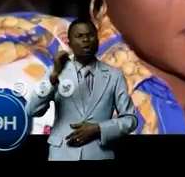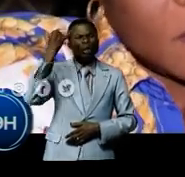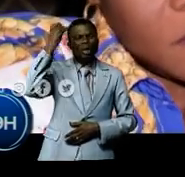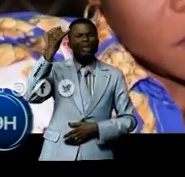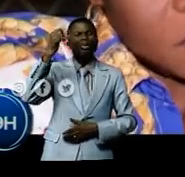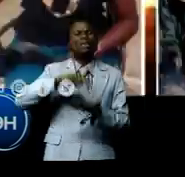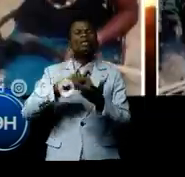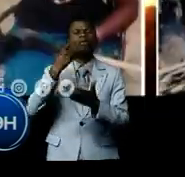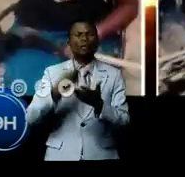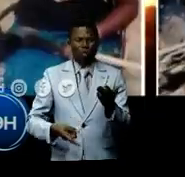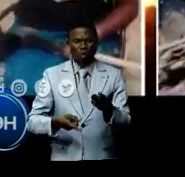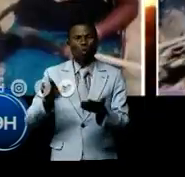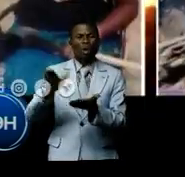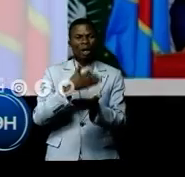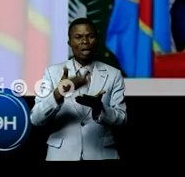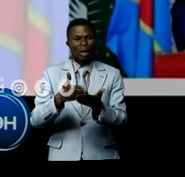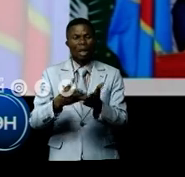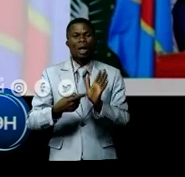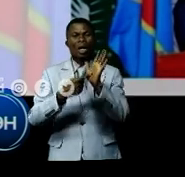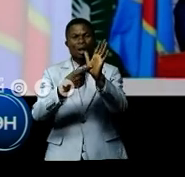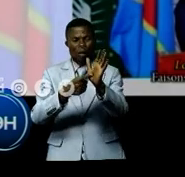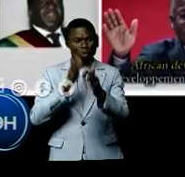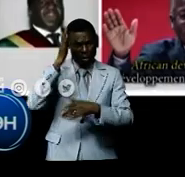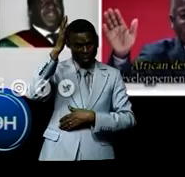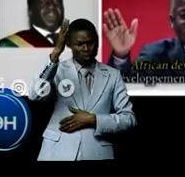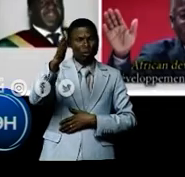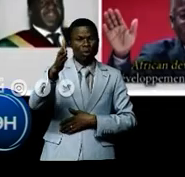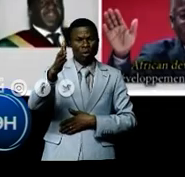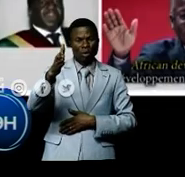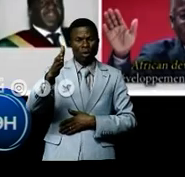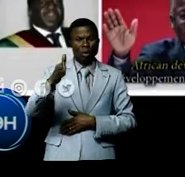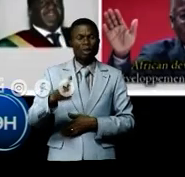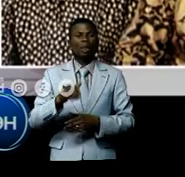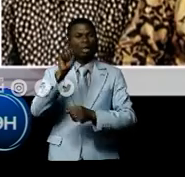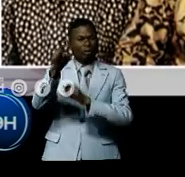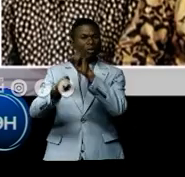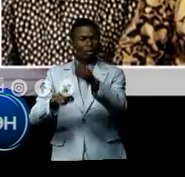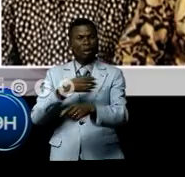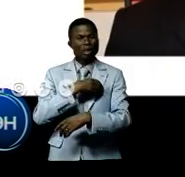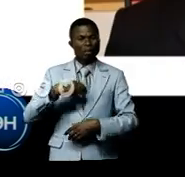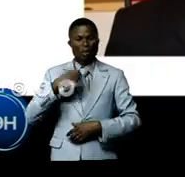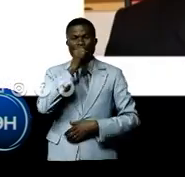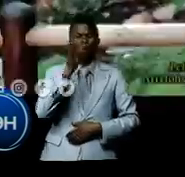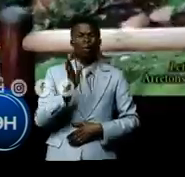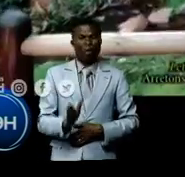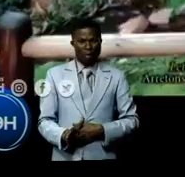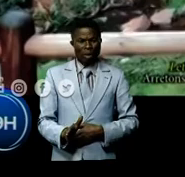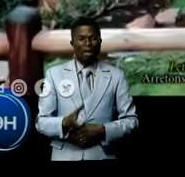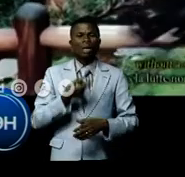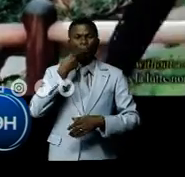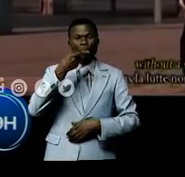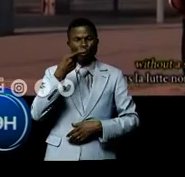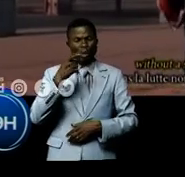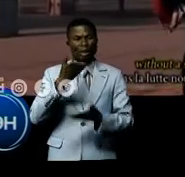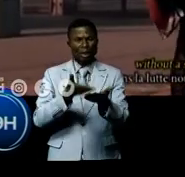nouveau maxi-single qui sera dévoilé dans le tout prochain jour. Ils ont interrogé la chanteuse gospel qui s'est exprimée en